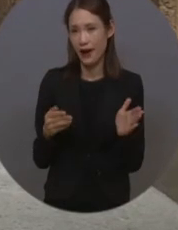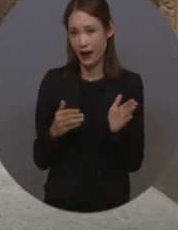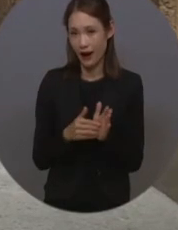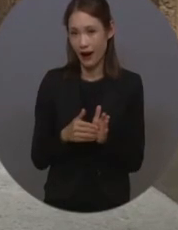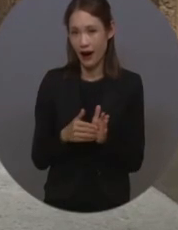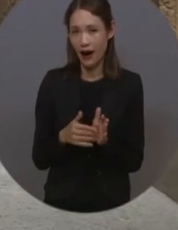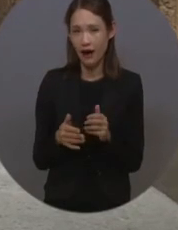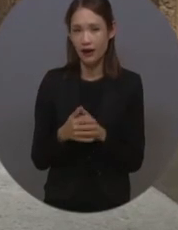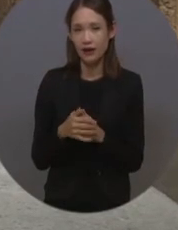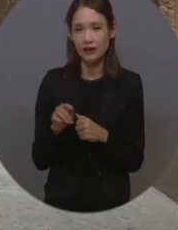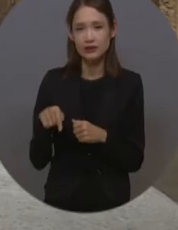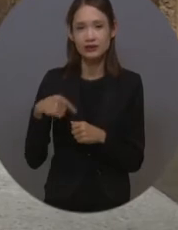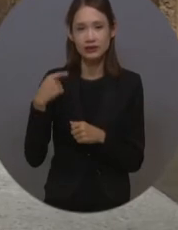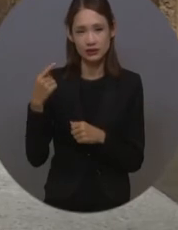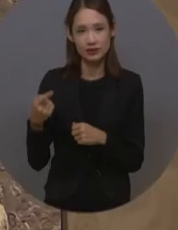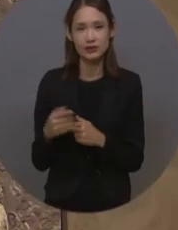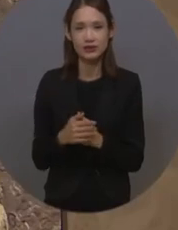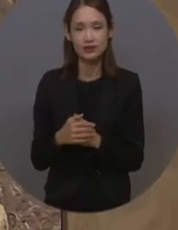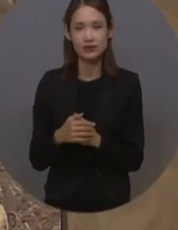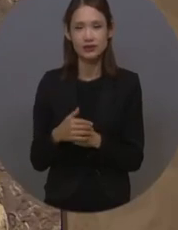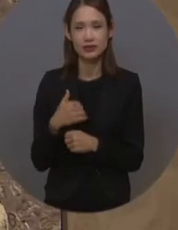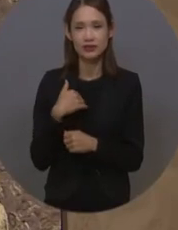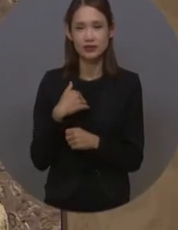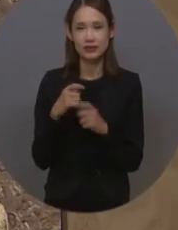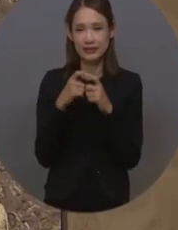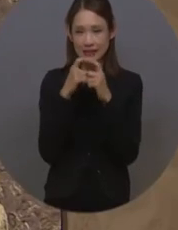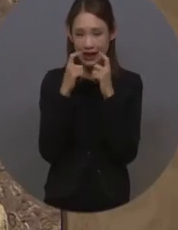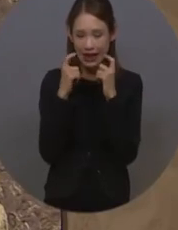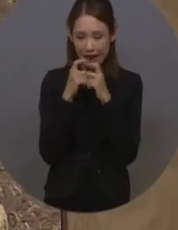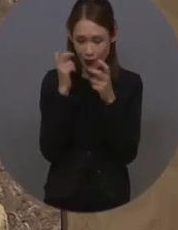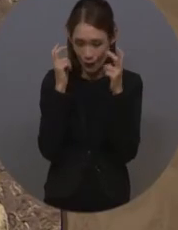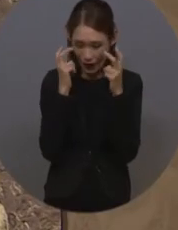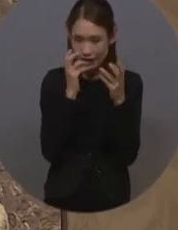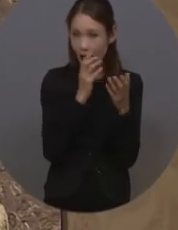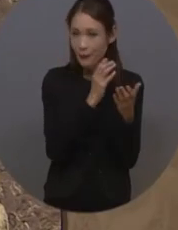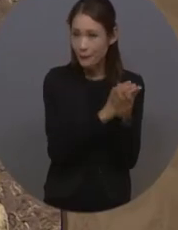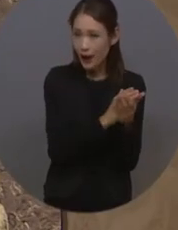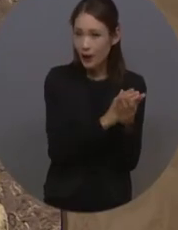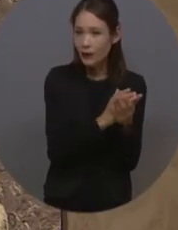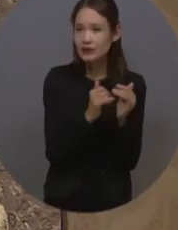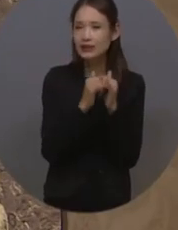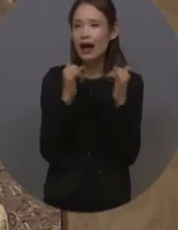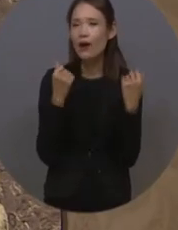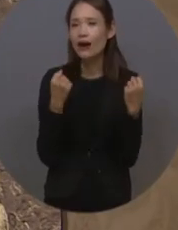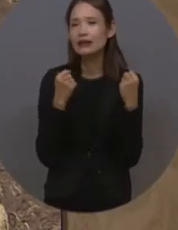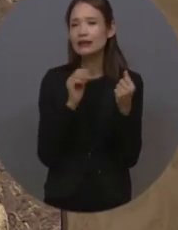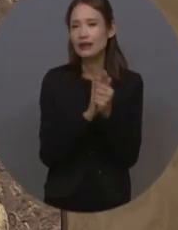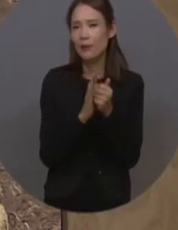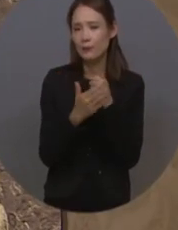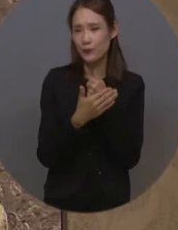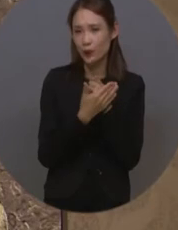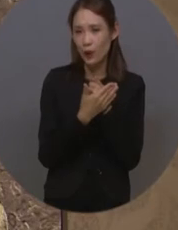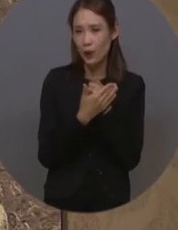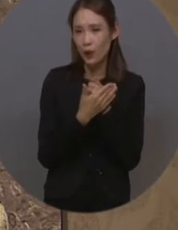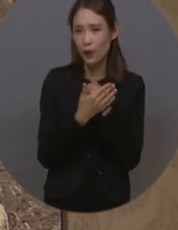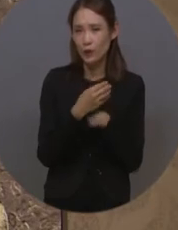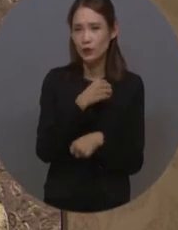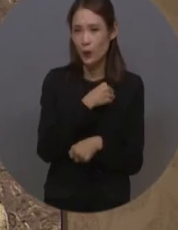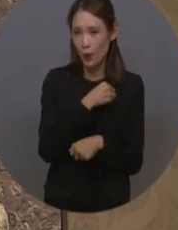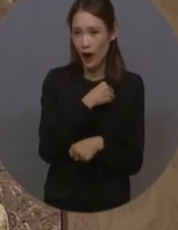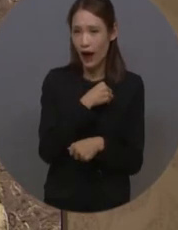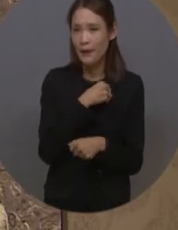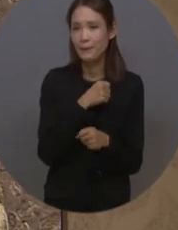갚고 또 그리고 또 우리가 개인 회사가 아니라 사회적 협동조합을 네. 만들어서